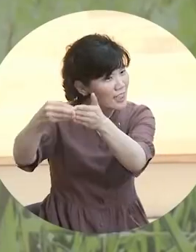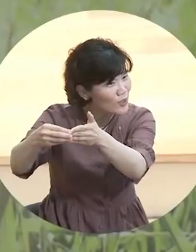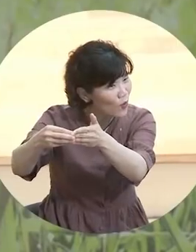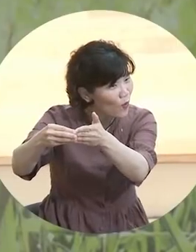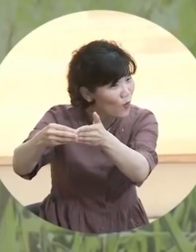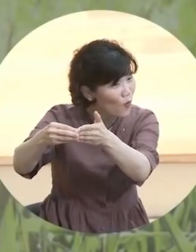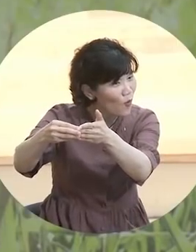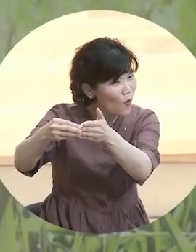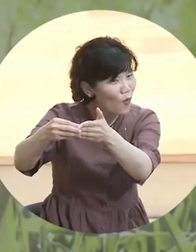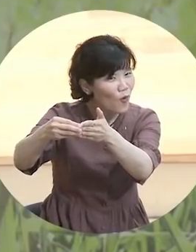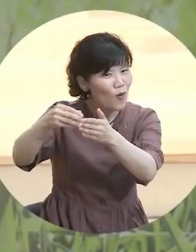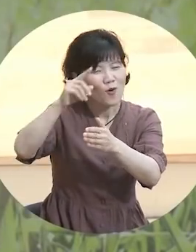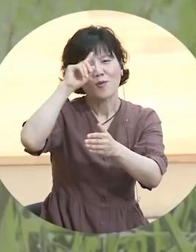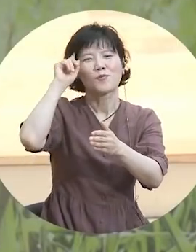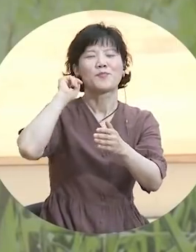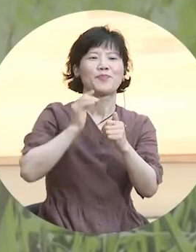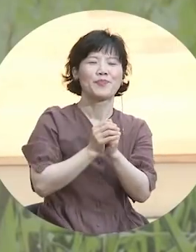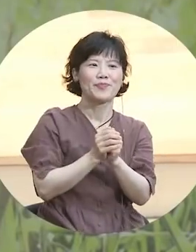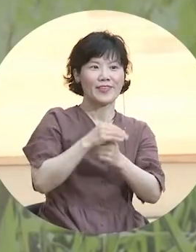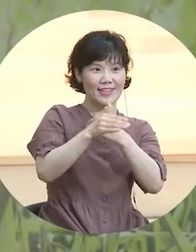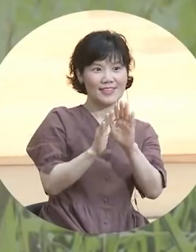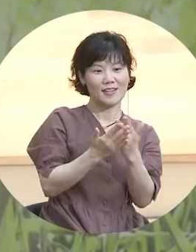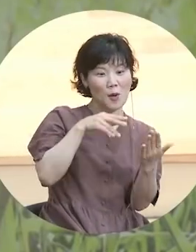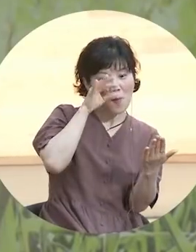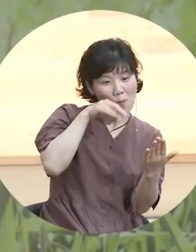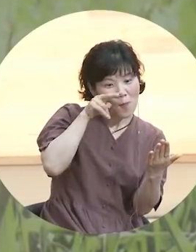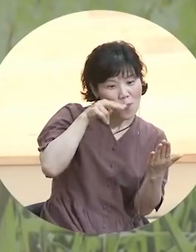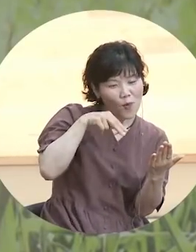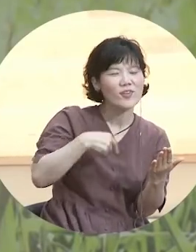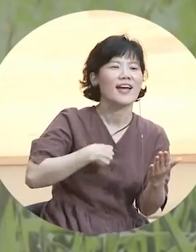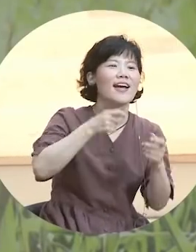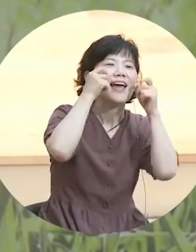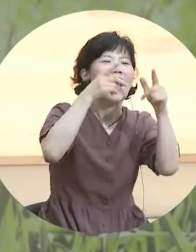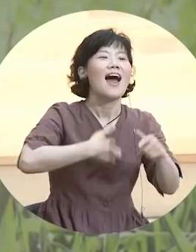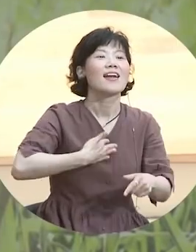이걸 목사니까 당연히 성경 지식으로도 성경을 통해서 깨달아 압니다만은